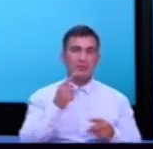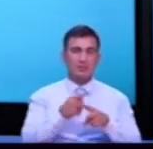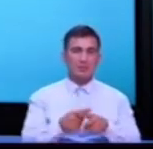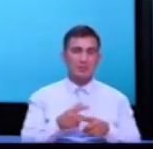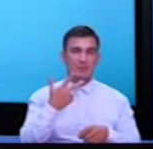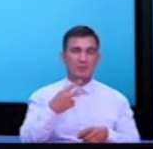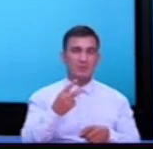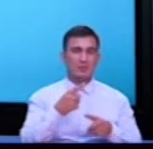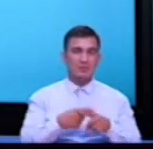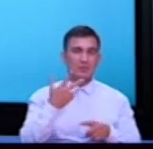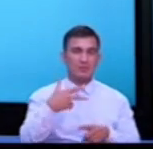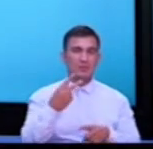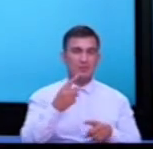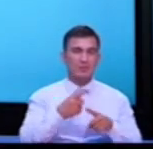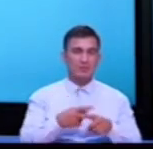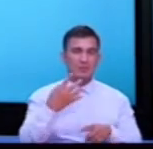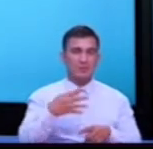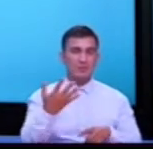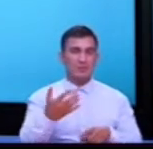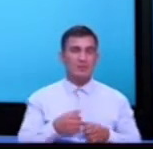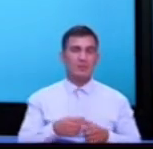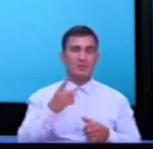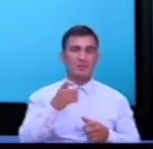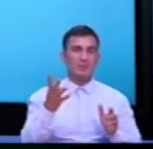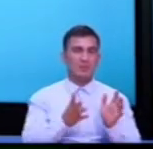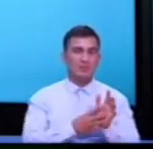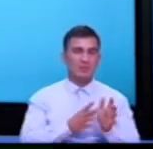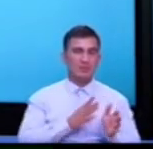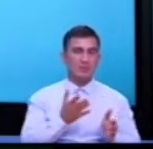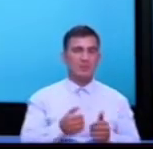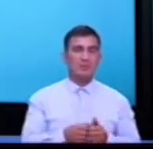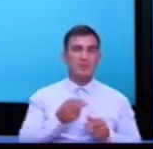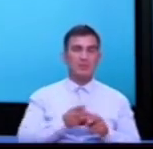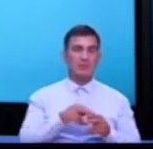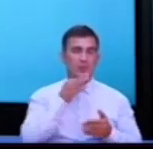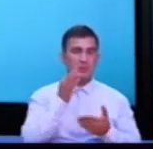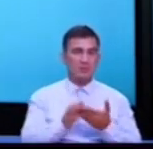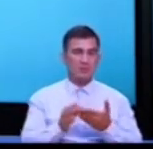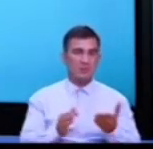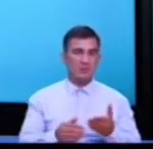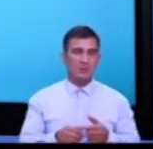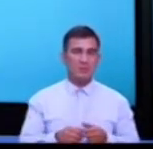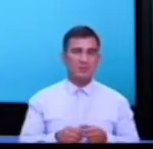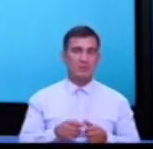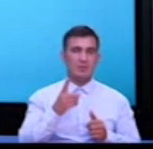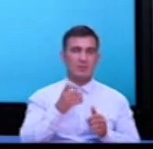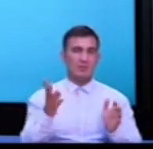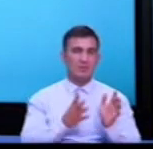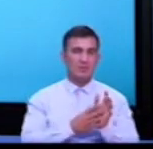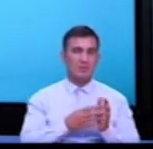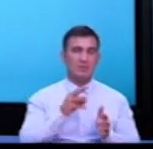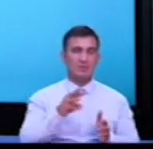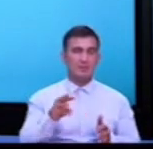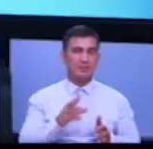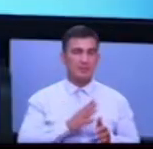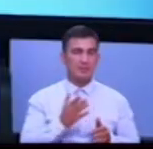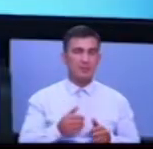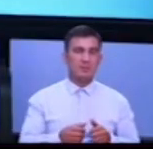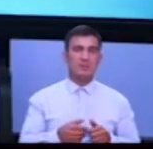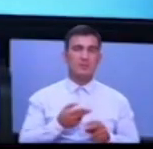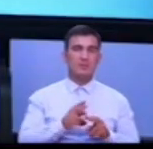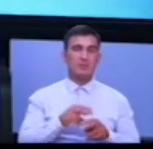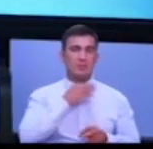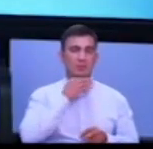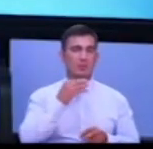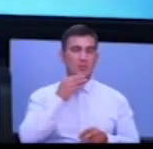Qo'shamiz 32 qo'shib 32 qo'shib 45 109 bo'ldi. Demak, javob 109 mm. Keyingi